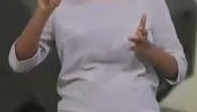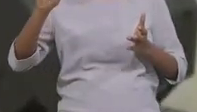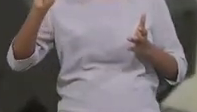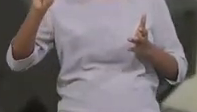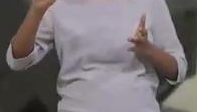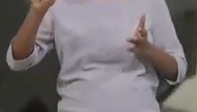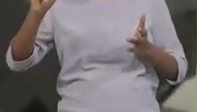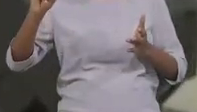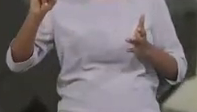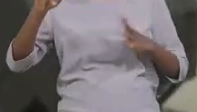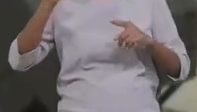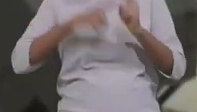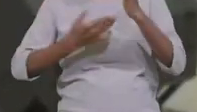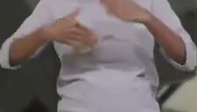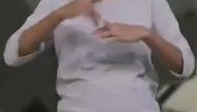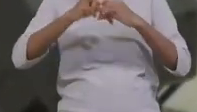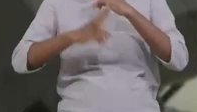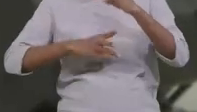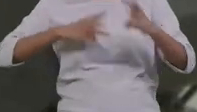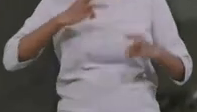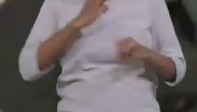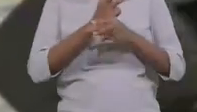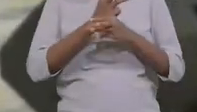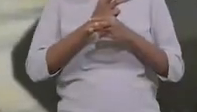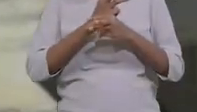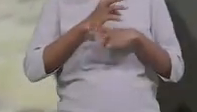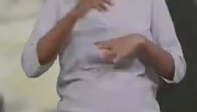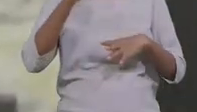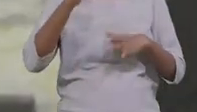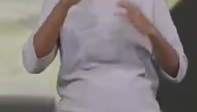Un seul Kumuyi ne peut pas couvrir le monde entier.